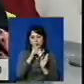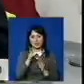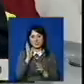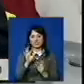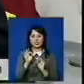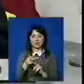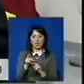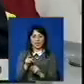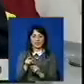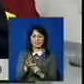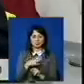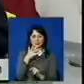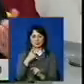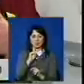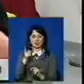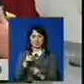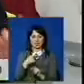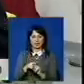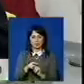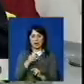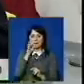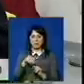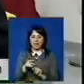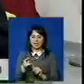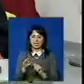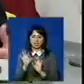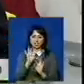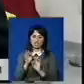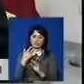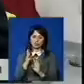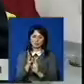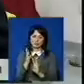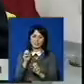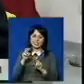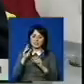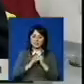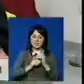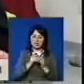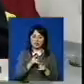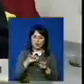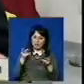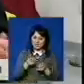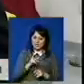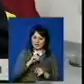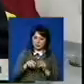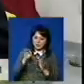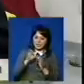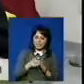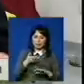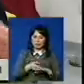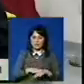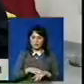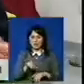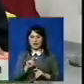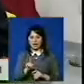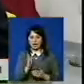იქნებიან სწორედ მათი ბენეფიციარები და შემდეგ გარკვეული შერჩევით, ეს უკვე სპეციალისტების საქმეა, სიმძიმით და აგრეთვე იმით